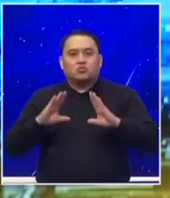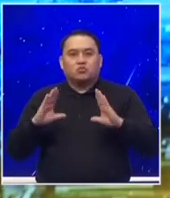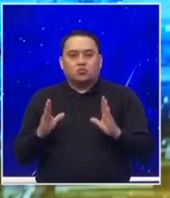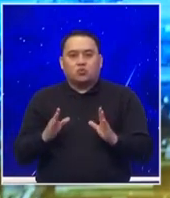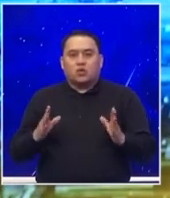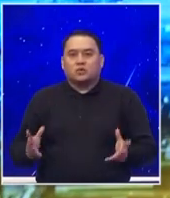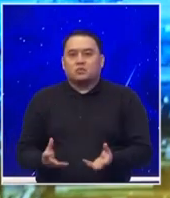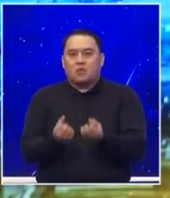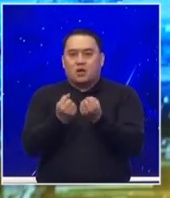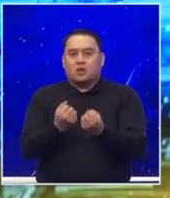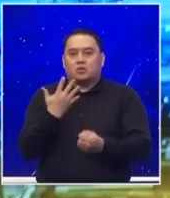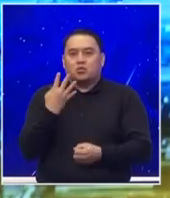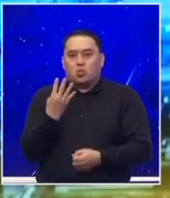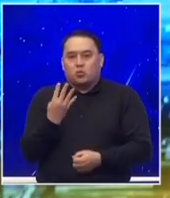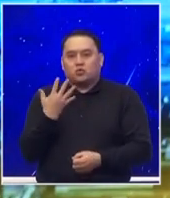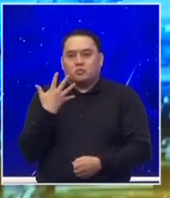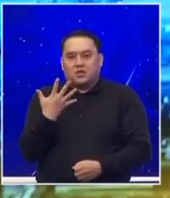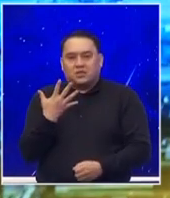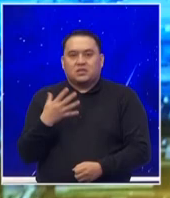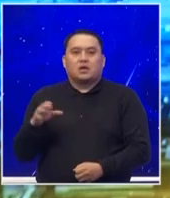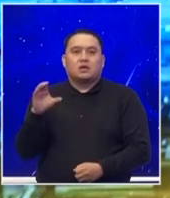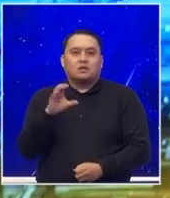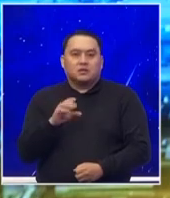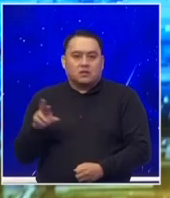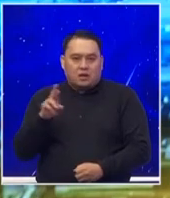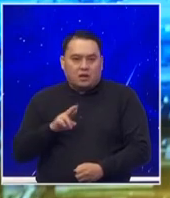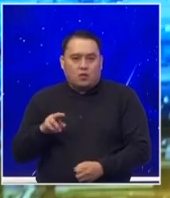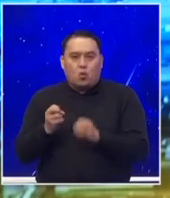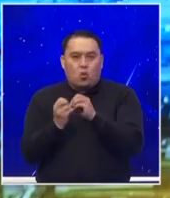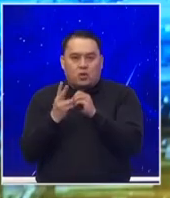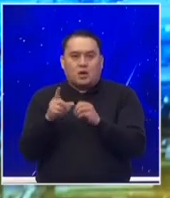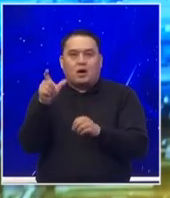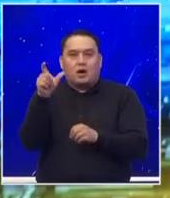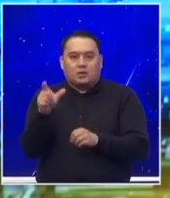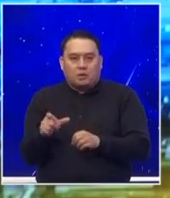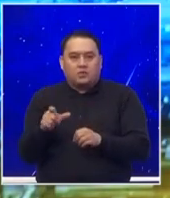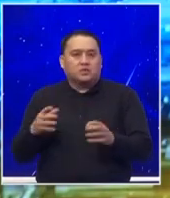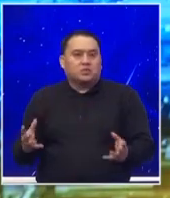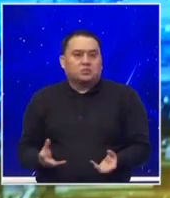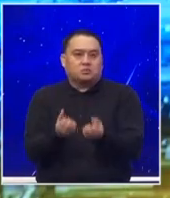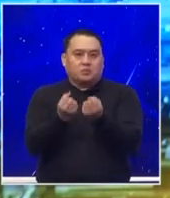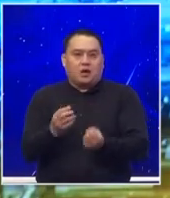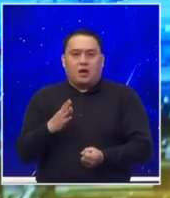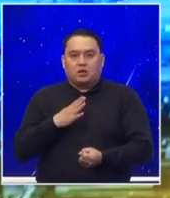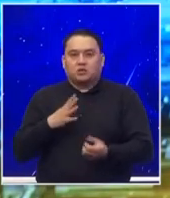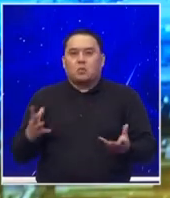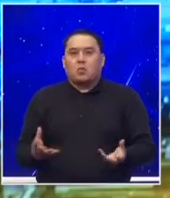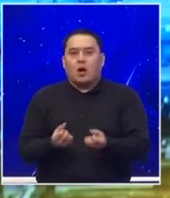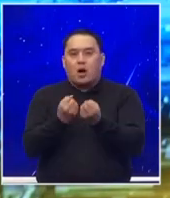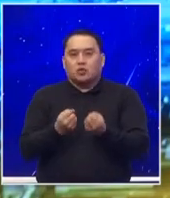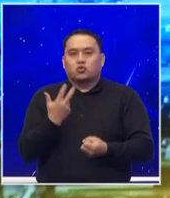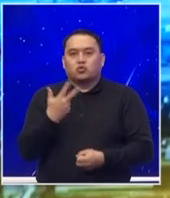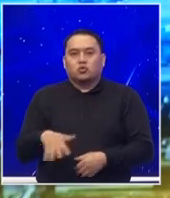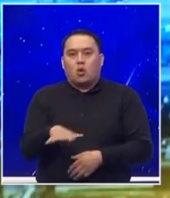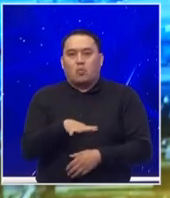департаменті құтқарушылары 4 қаңтардан 5-іне қараған түні 12 адамды қар құрсауынан алып шықты. Құтқару жұмыстары өңірдің үш